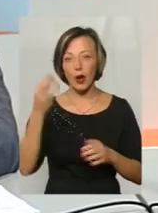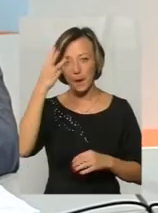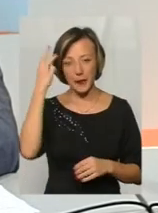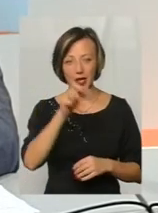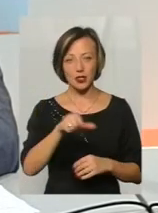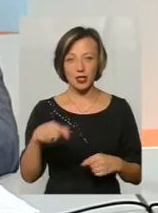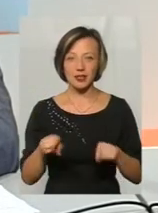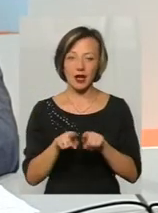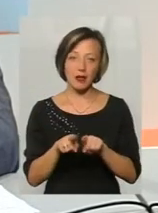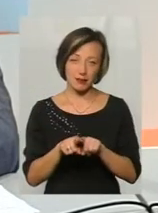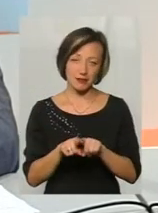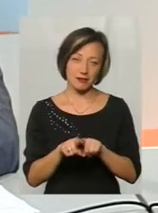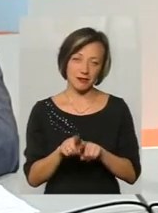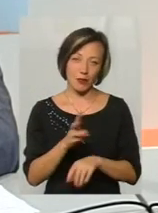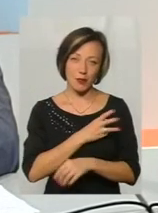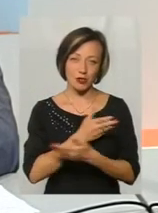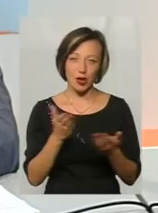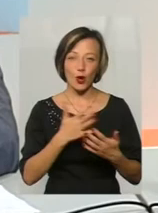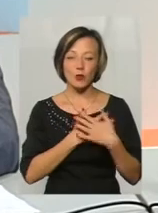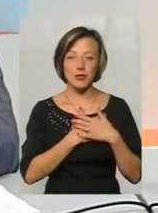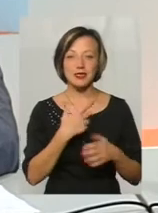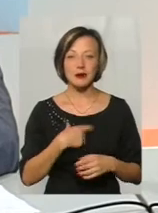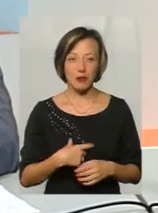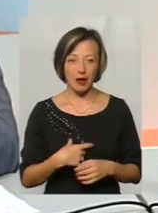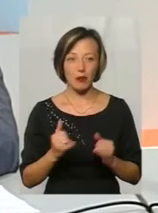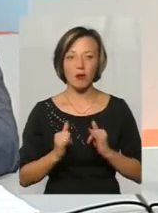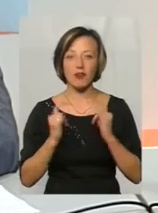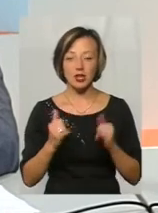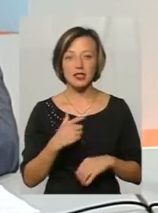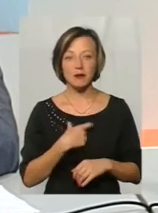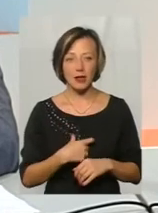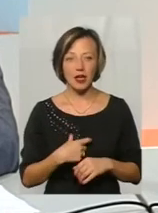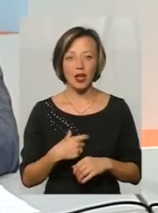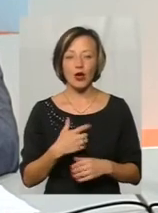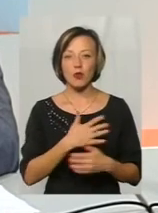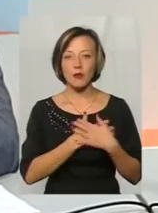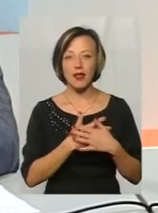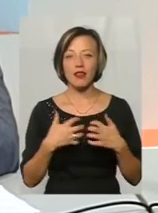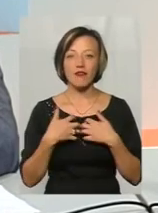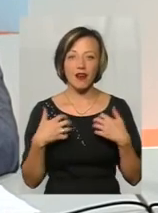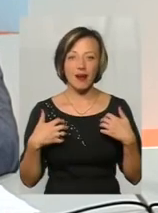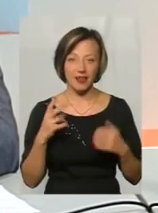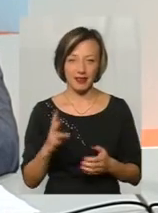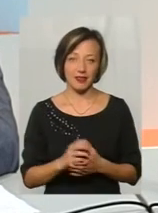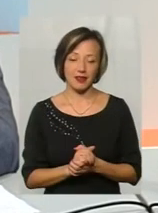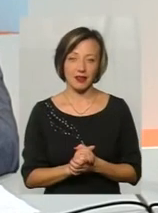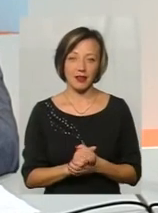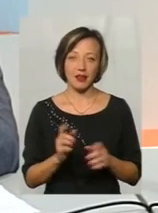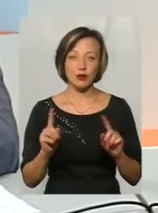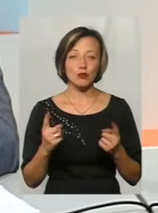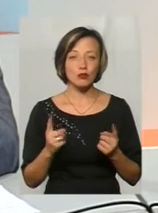з таким побажанням, що любіть себе. Поважайте себе і любіть тварин, тому